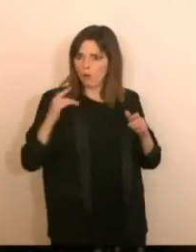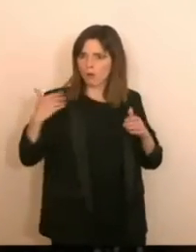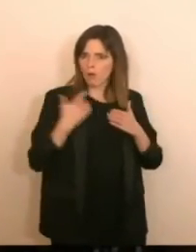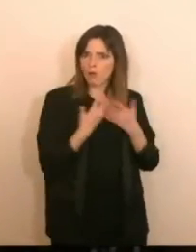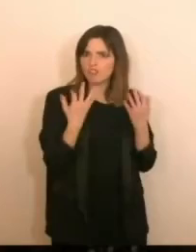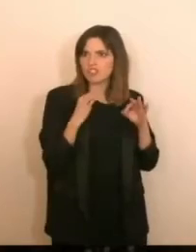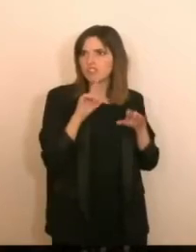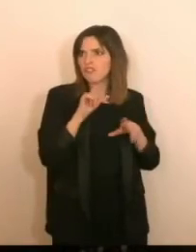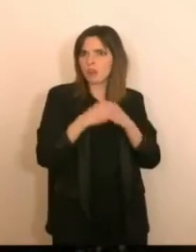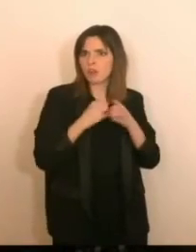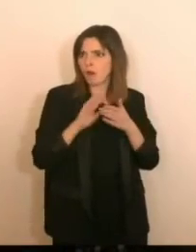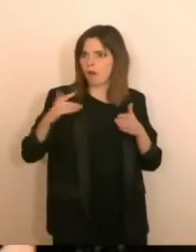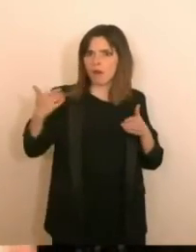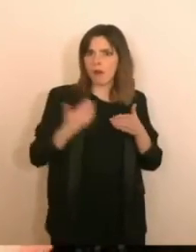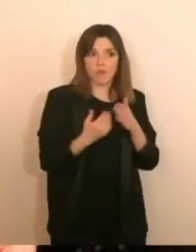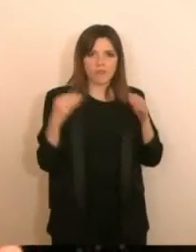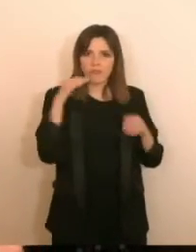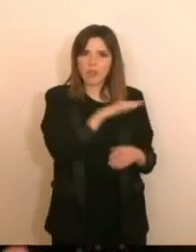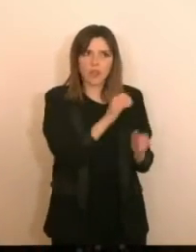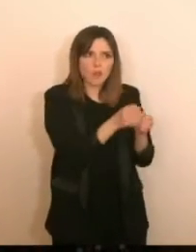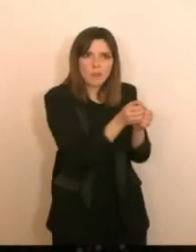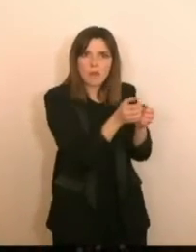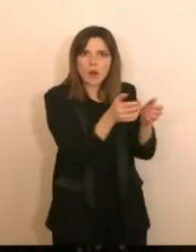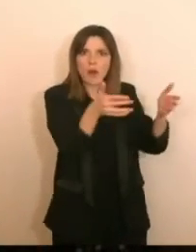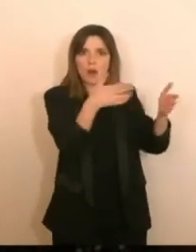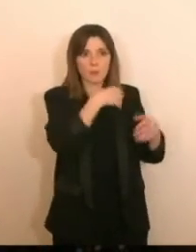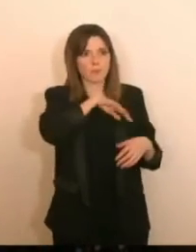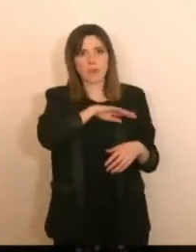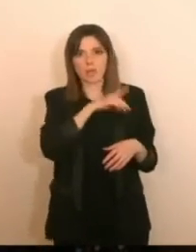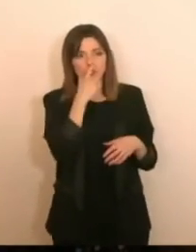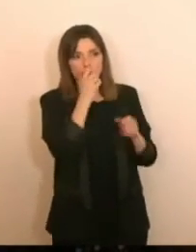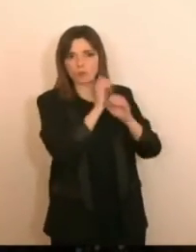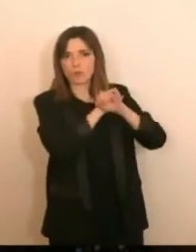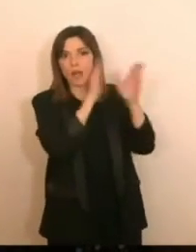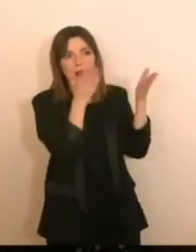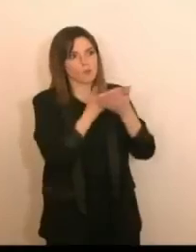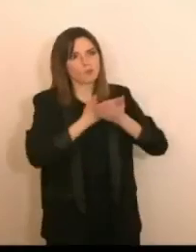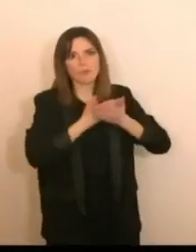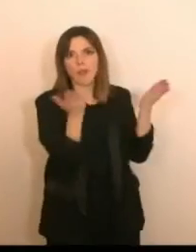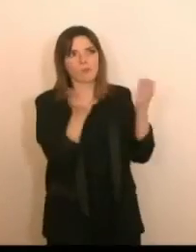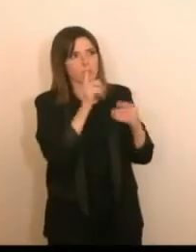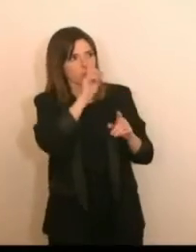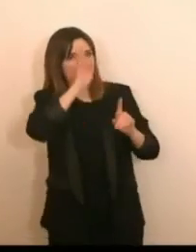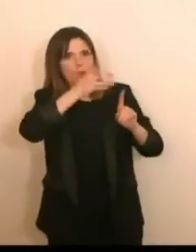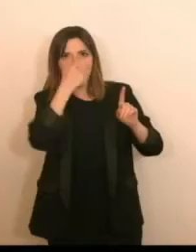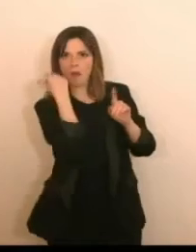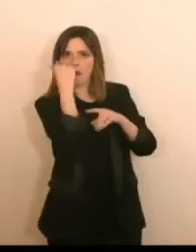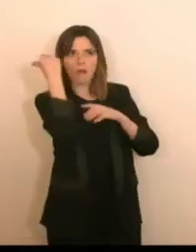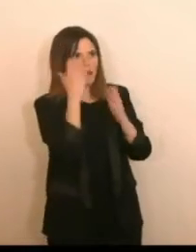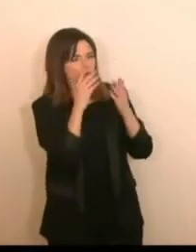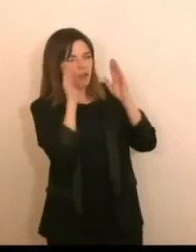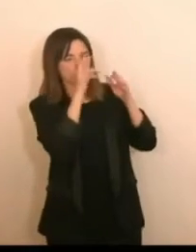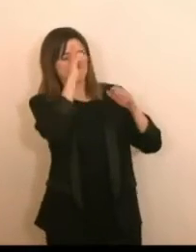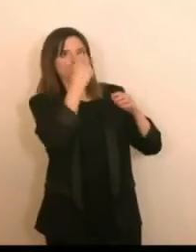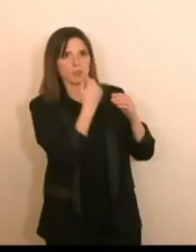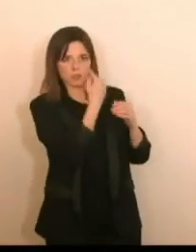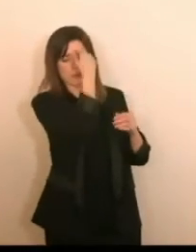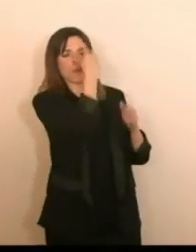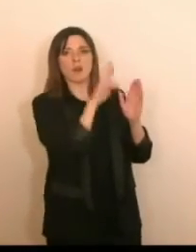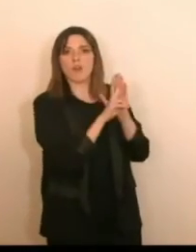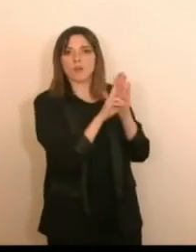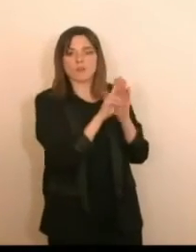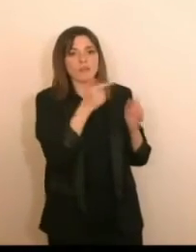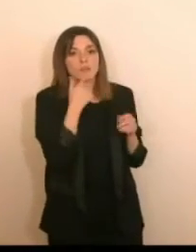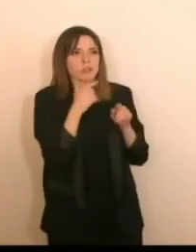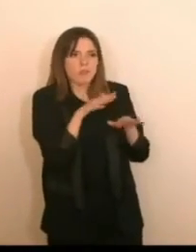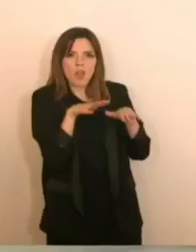une raison à ça tout simplement parce que c'est plus clair c'est plus simple c'est plus efficace ça n'empêche absolument pas la propre la proximité